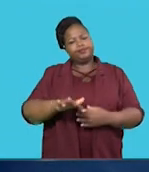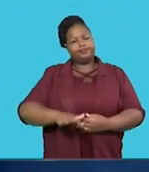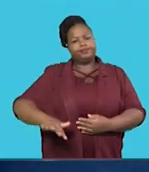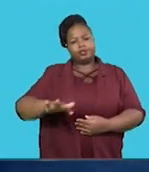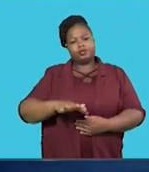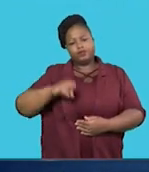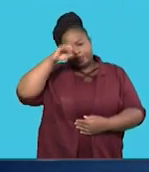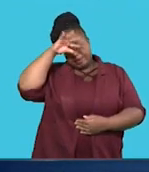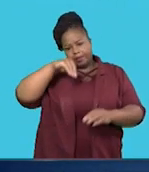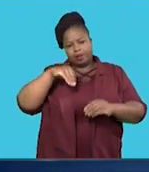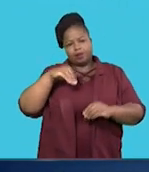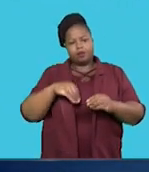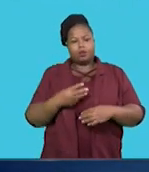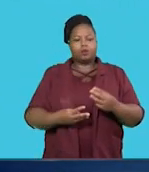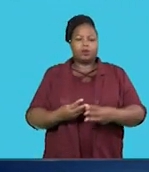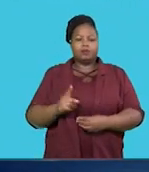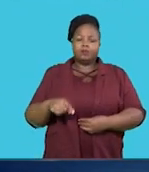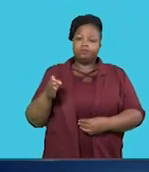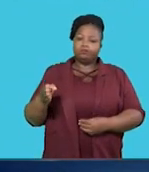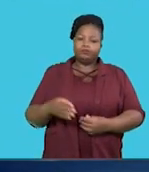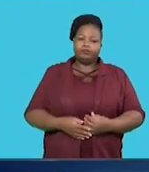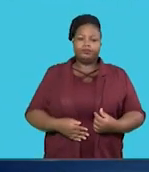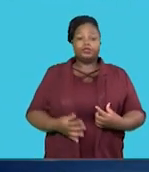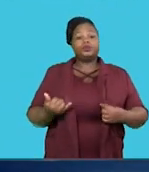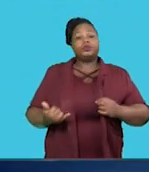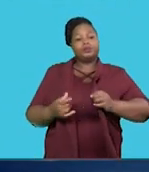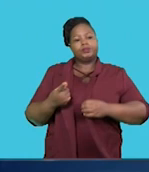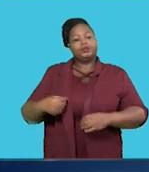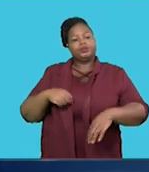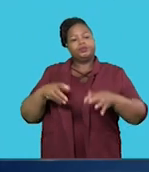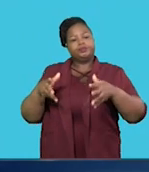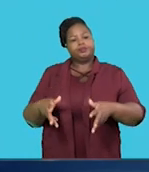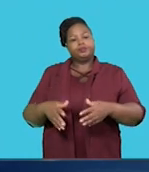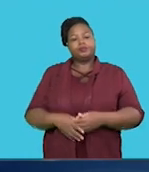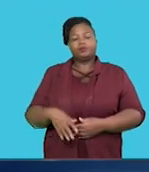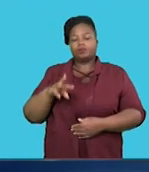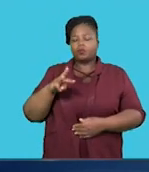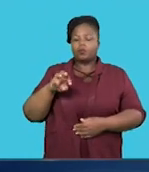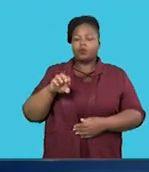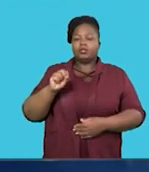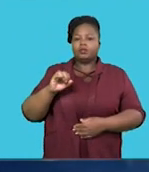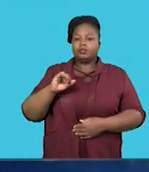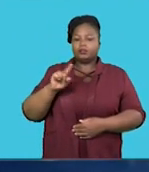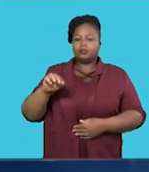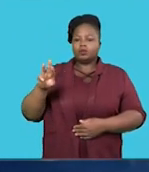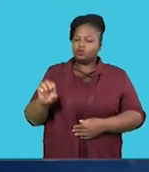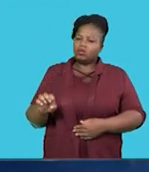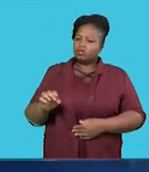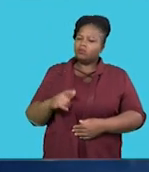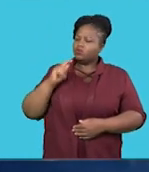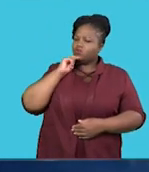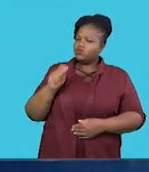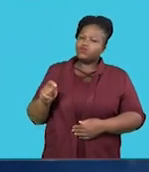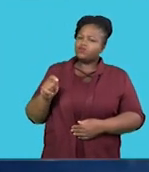zamamayini zomsebenzi babe khona. Namhlanje sibheke ukuthi uwesizwe ubonelele